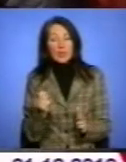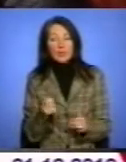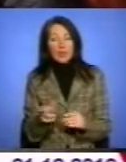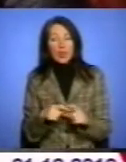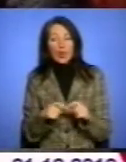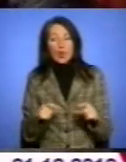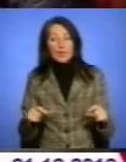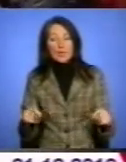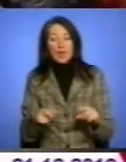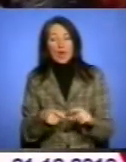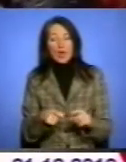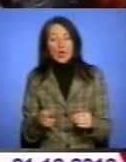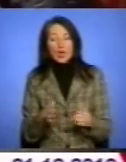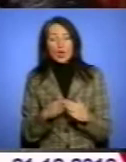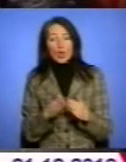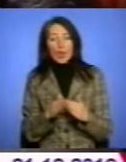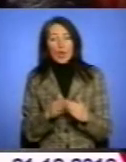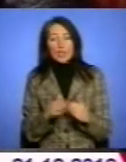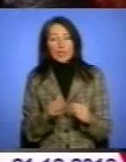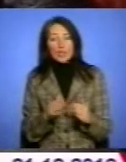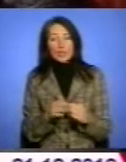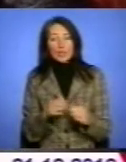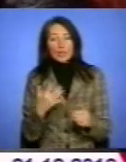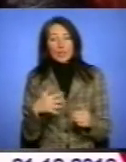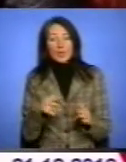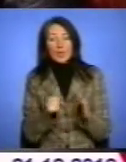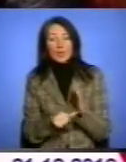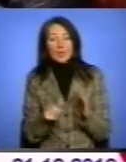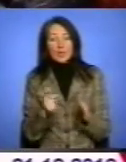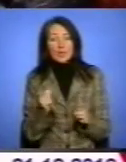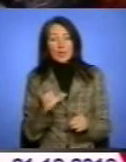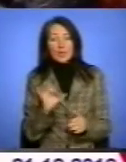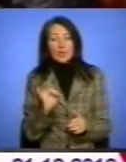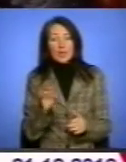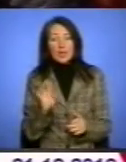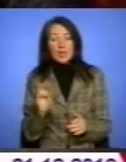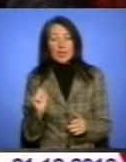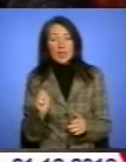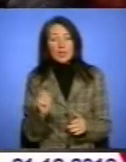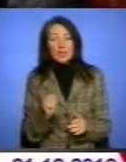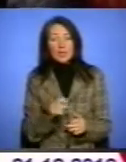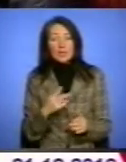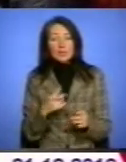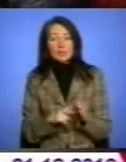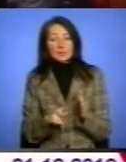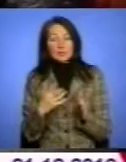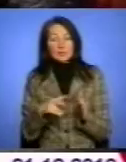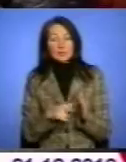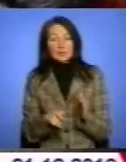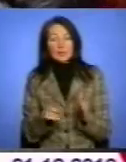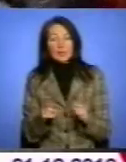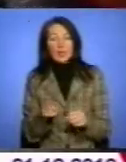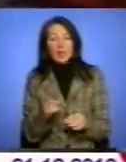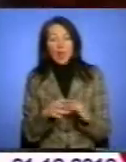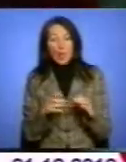Ковбаса домашня – 60-70 гривень. Сервілат – 55-65 гривень. Ковбаса Дрогобицька